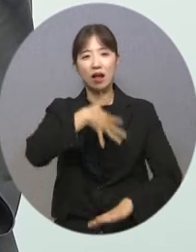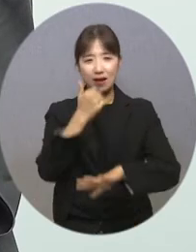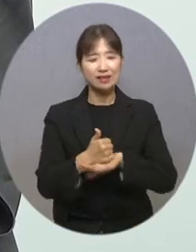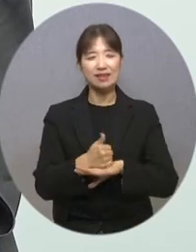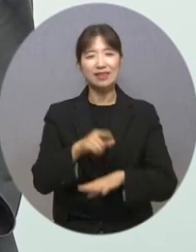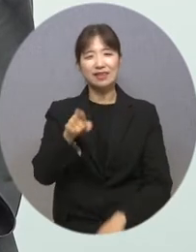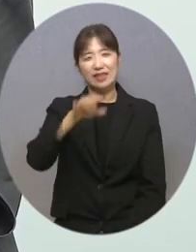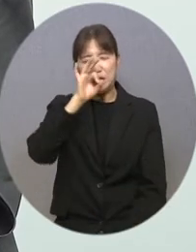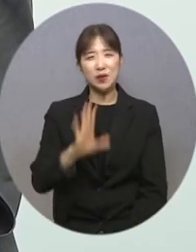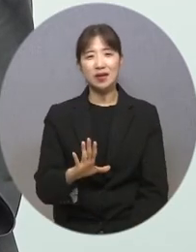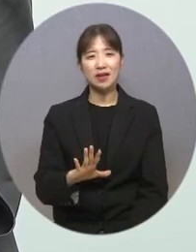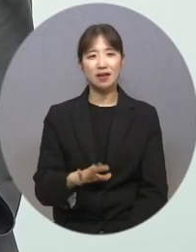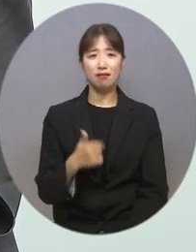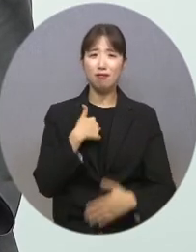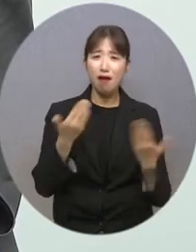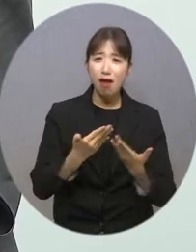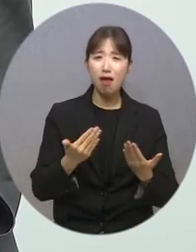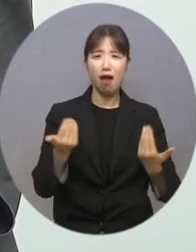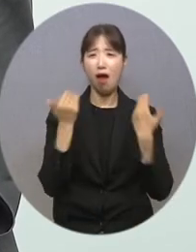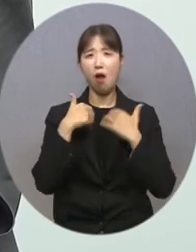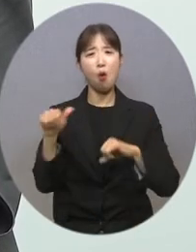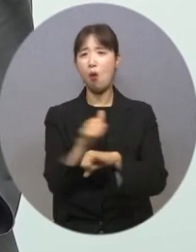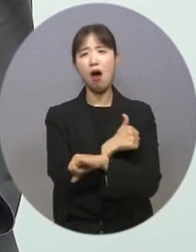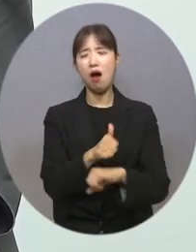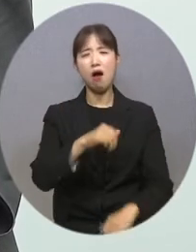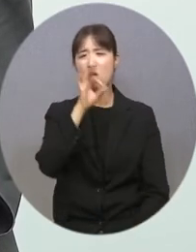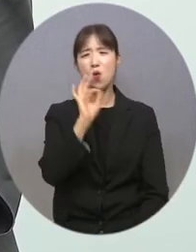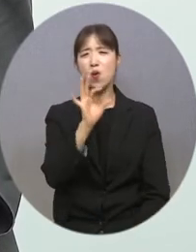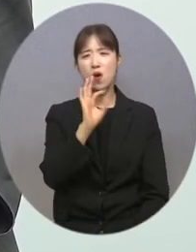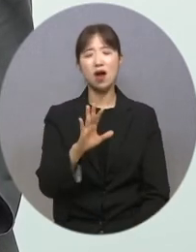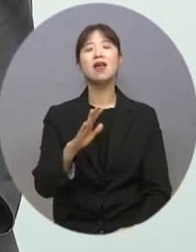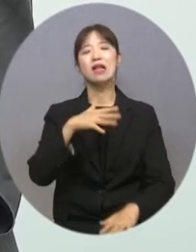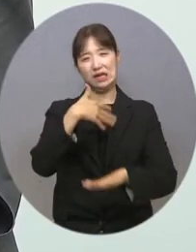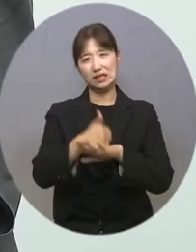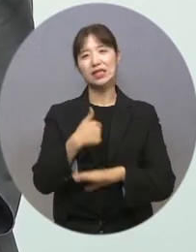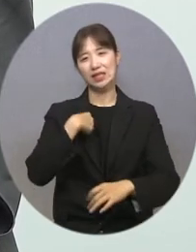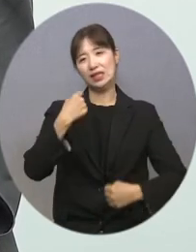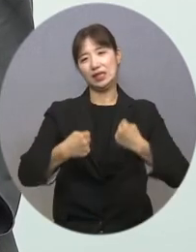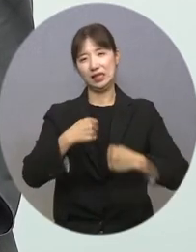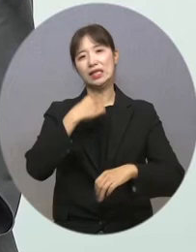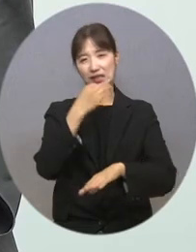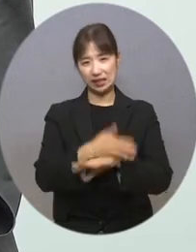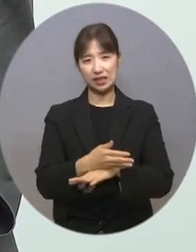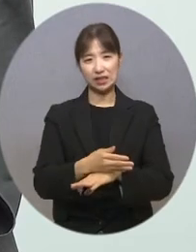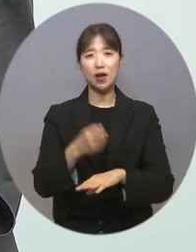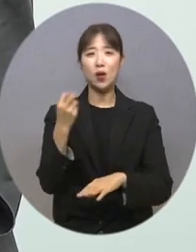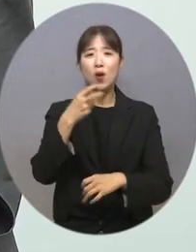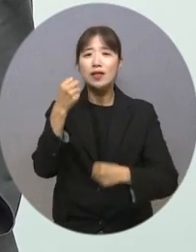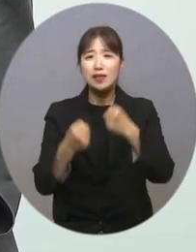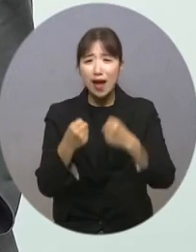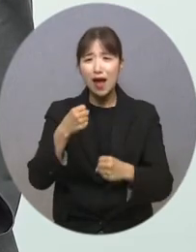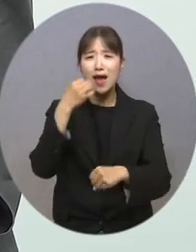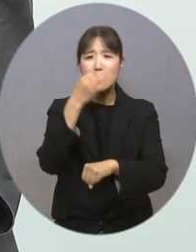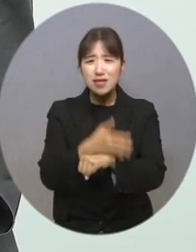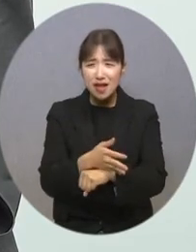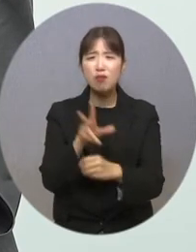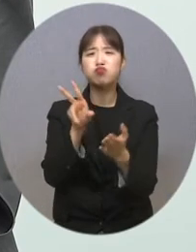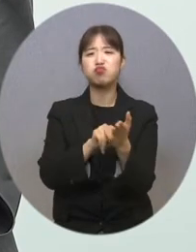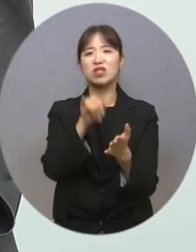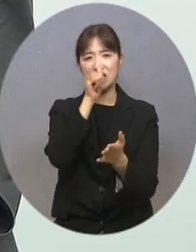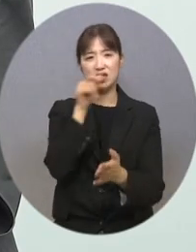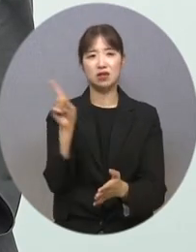나 이런거 짜 직장과 학교 고 도저히 붓다 아니겠다 싶어 차를 샀는데 차례 사리가 또 문제가 있긴 했어요